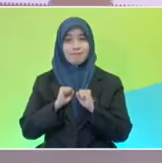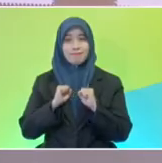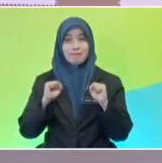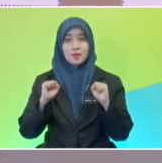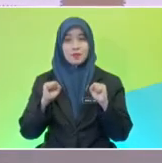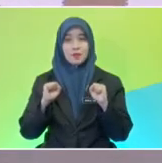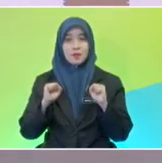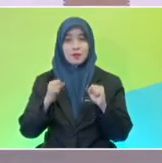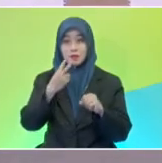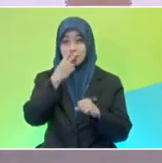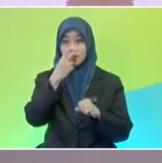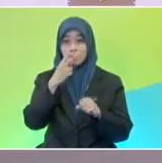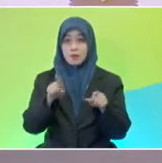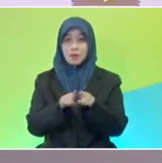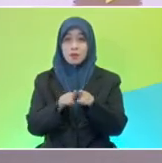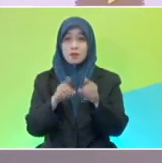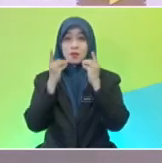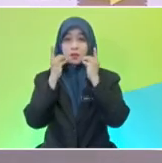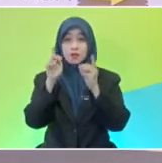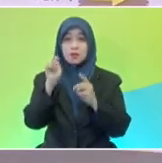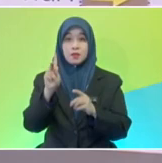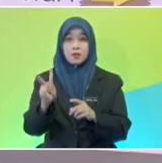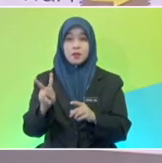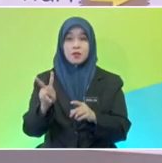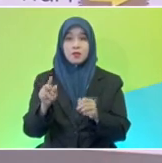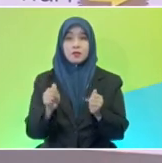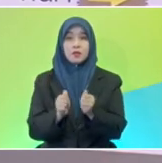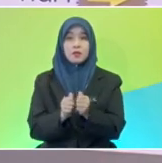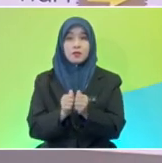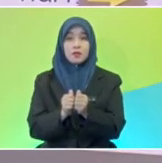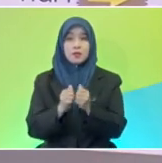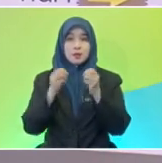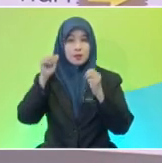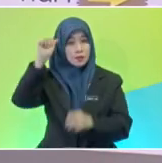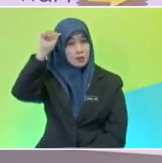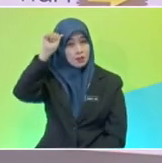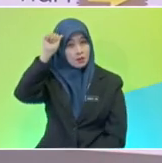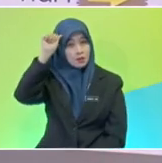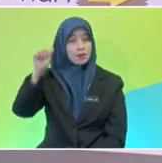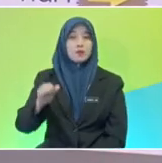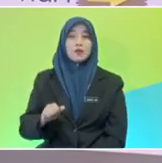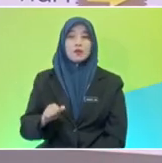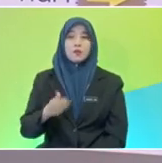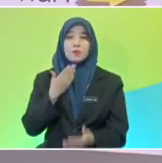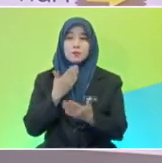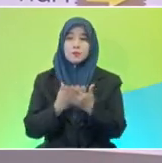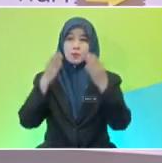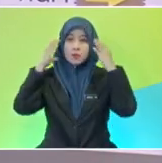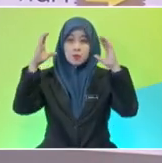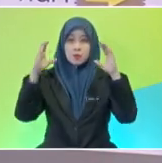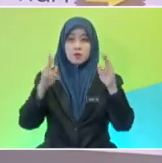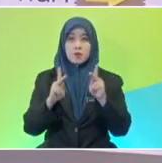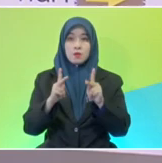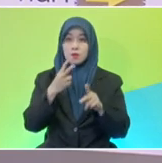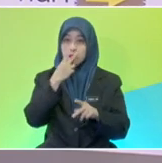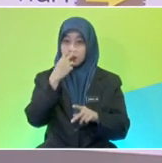Masih lagi menyaksikan prasekolah bersama dengan saya Abang Kuan yang baru je tidur 2 minit. Baik, cikgu. Kalau saya tengok